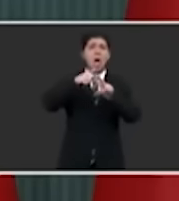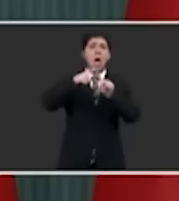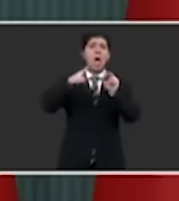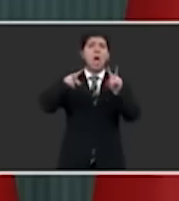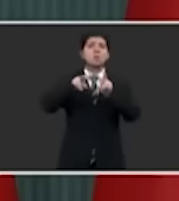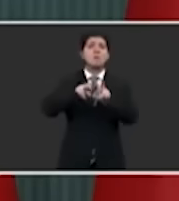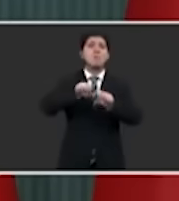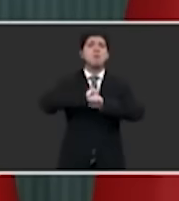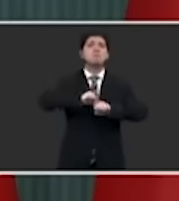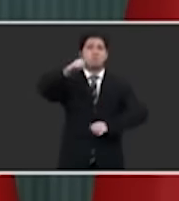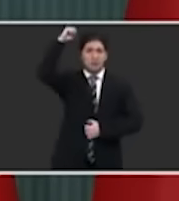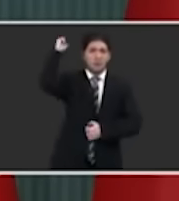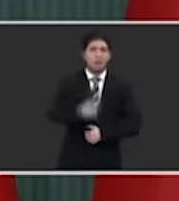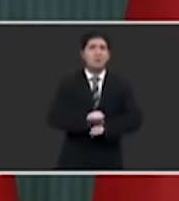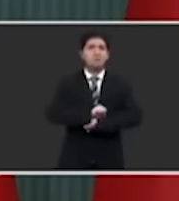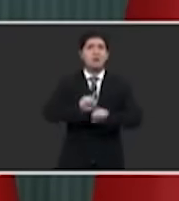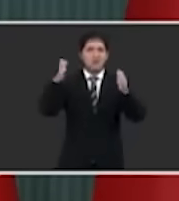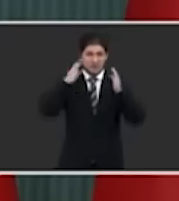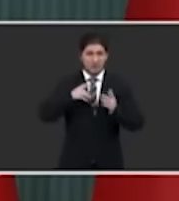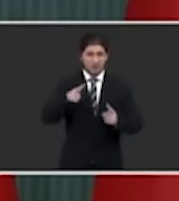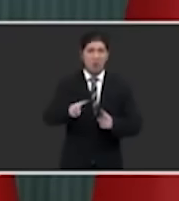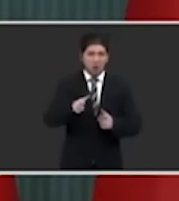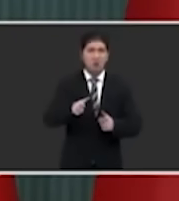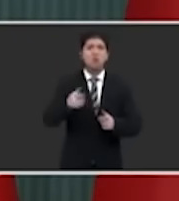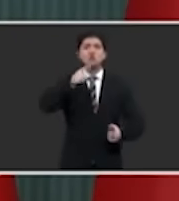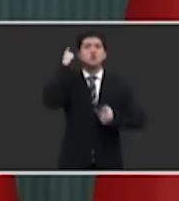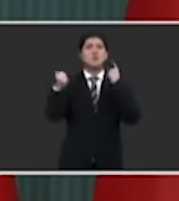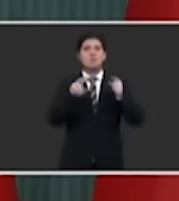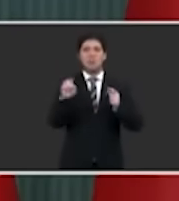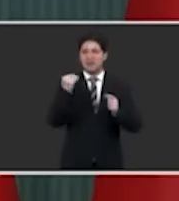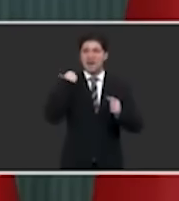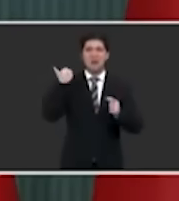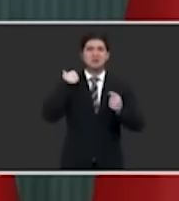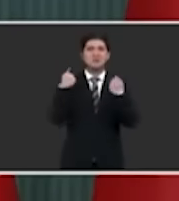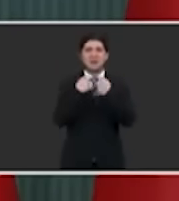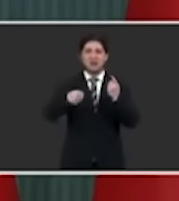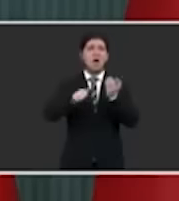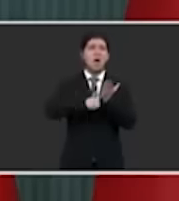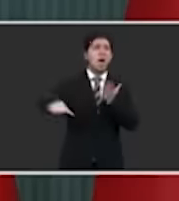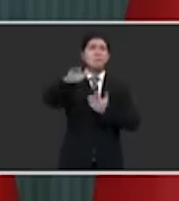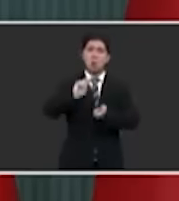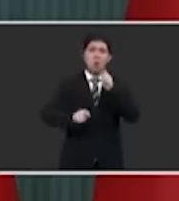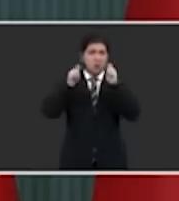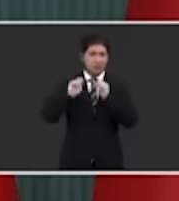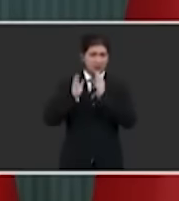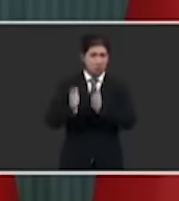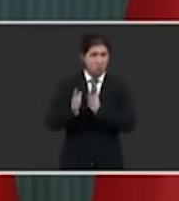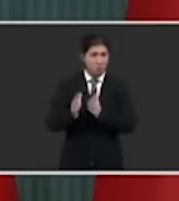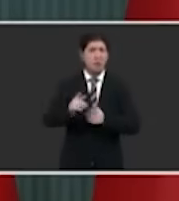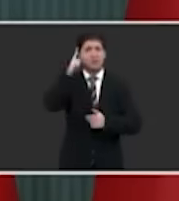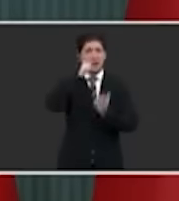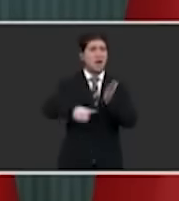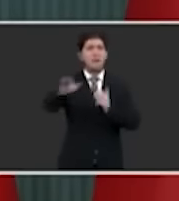atma tehdidi dahil modern savaş araçlarının tamamını kullanan İsrail ve onu destekleyen